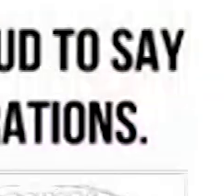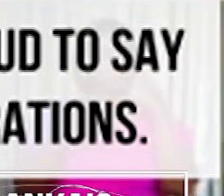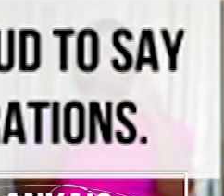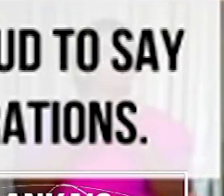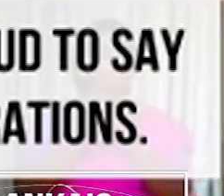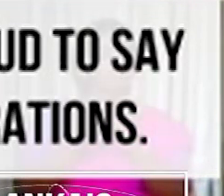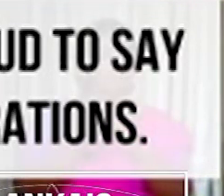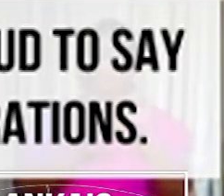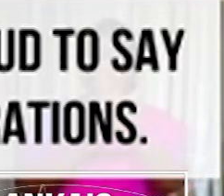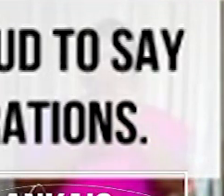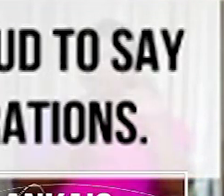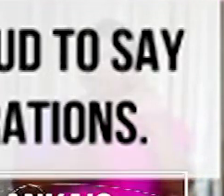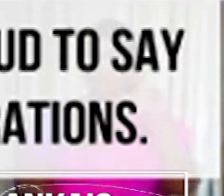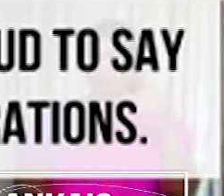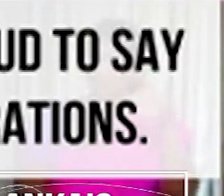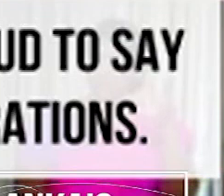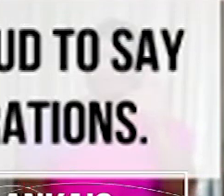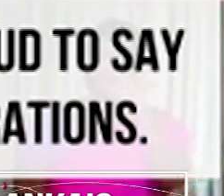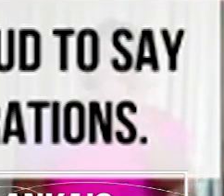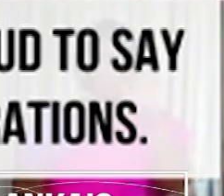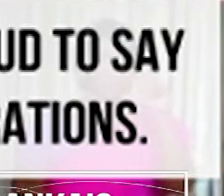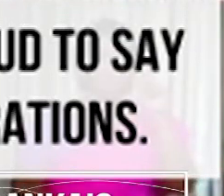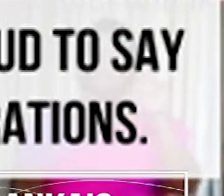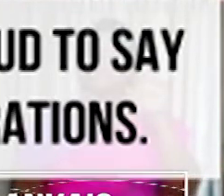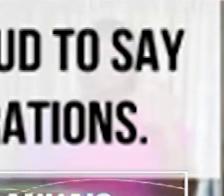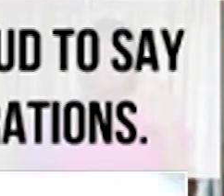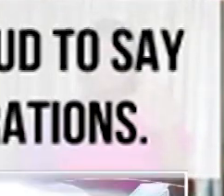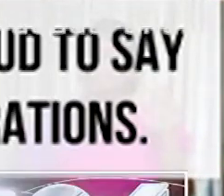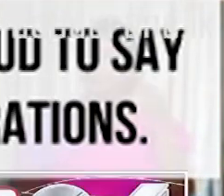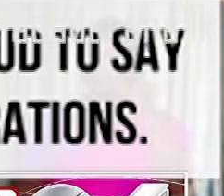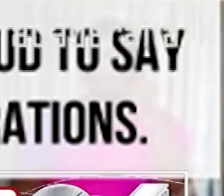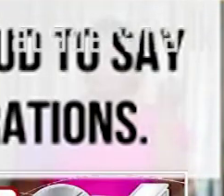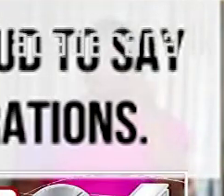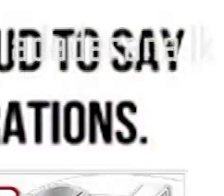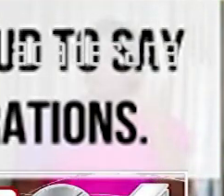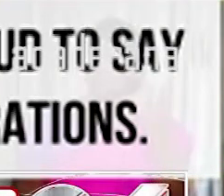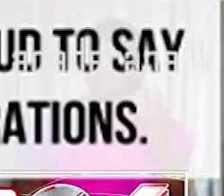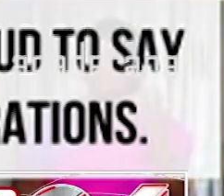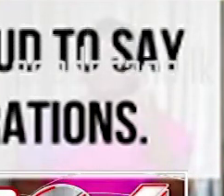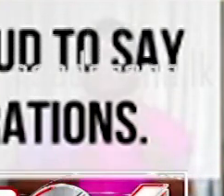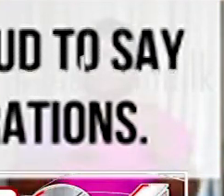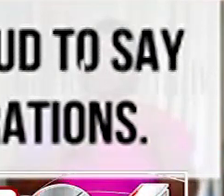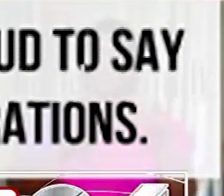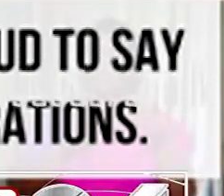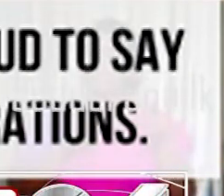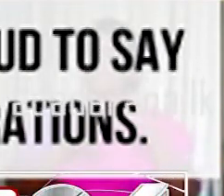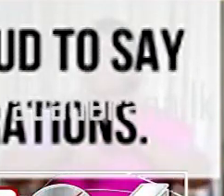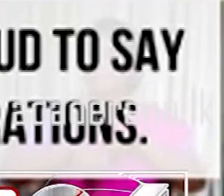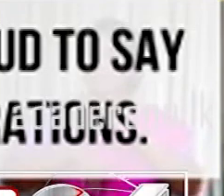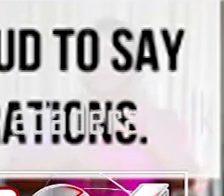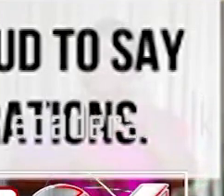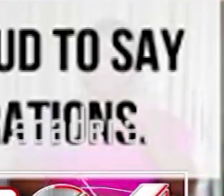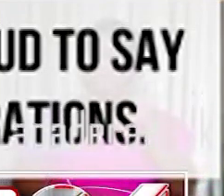සම්බන්ධව 19.38 සහ 19.29 කියන දුරකථන සේවා අපි පුළුල් කරලා පැය